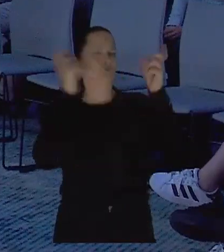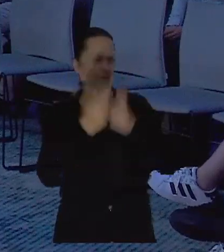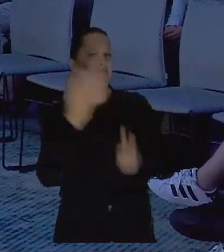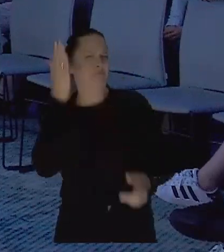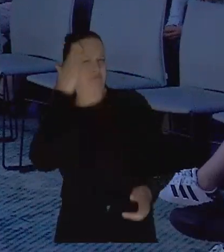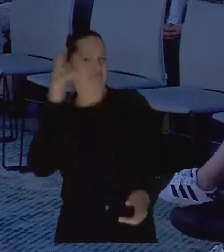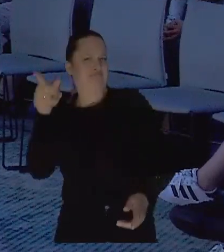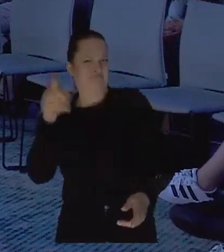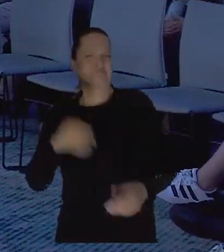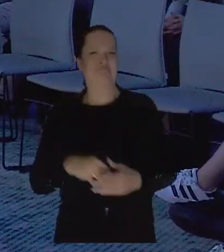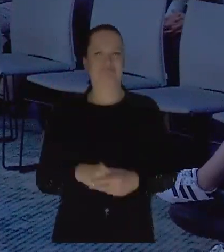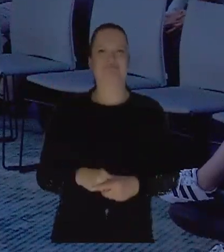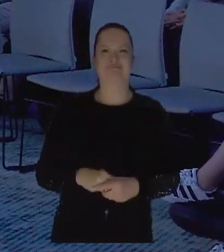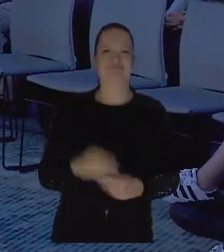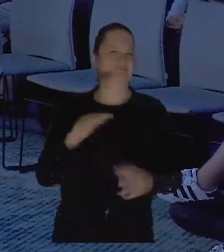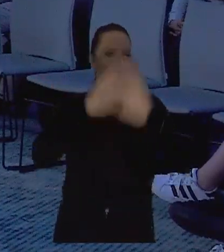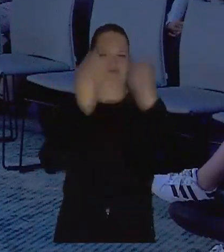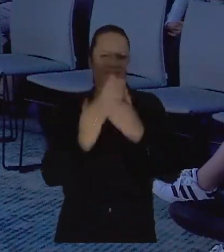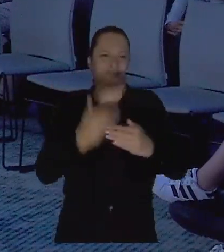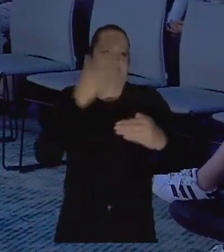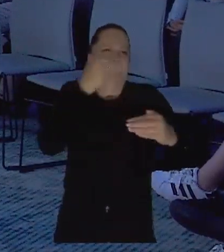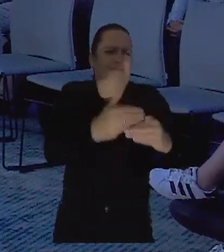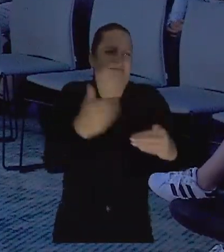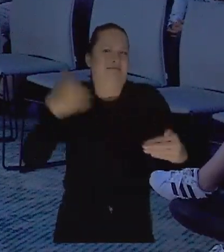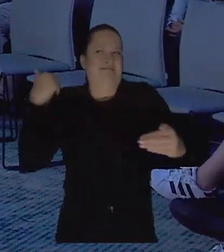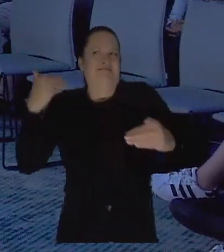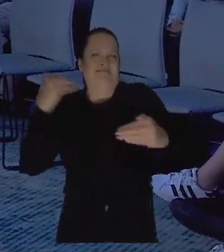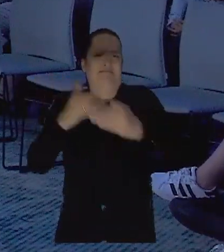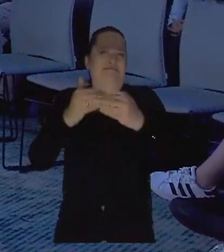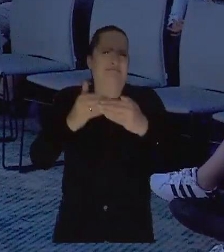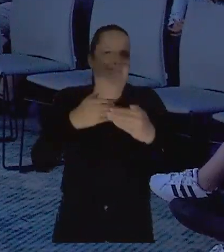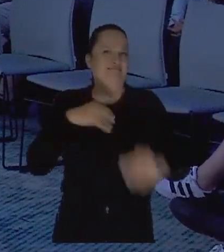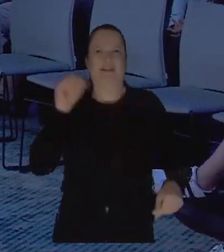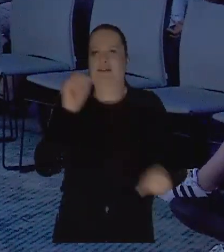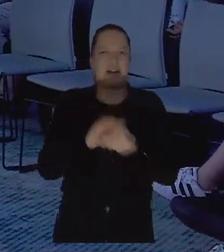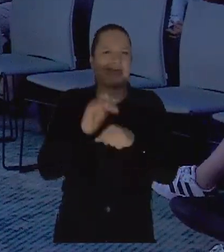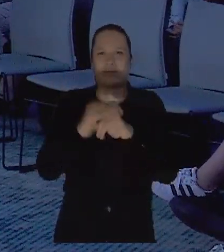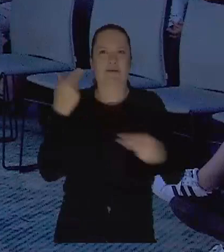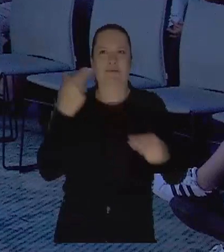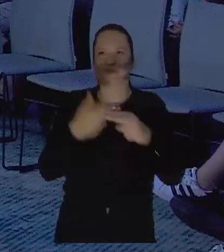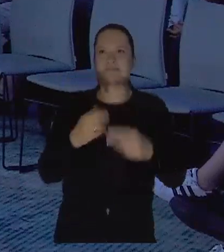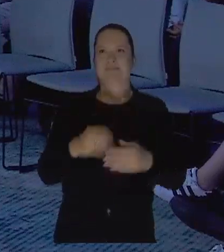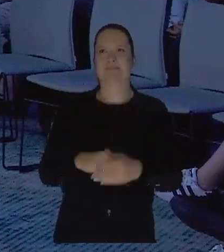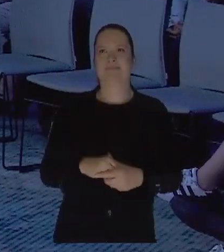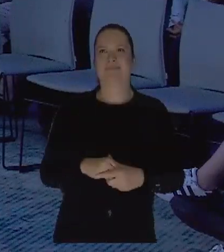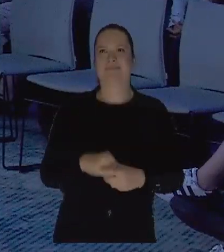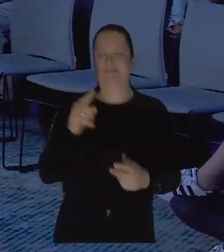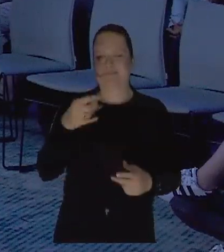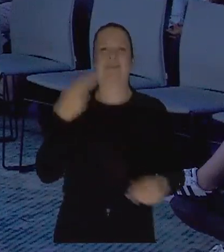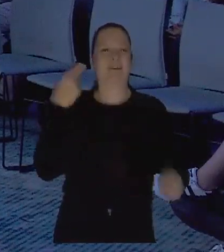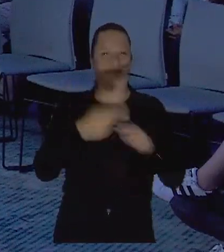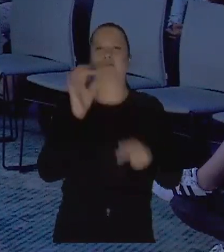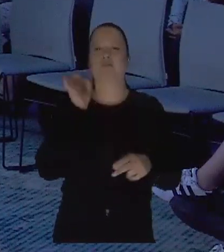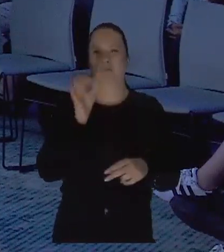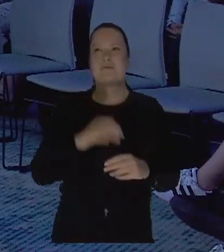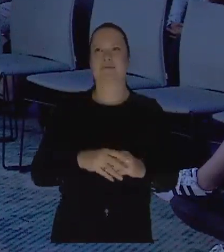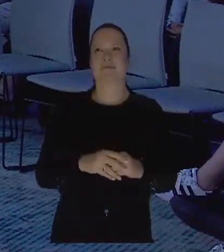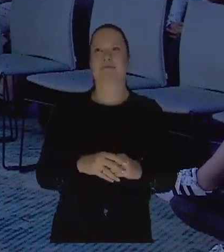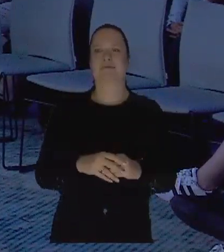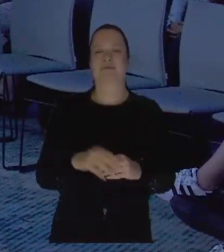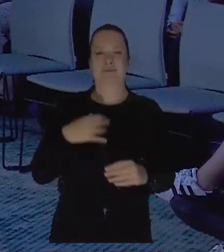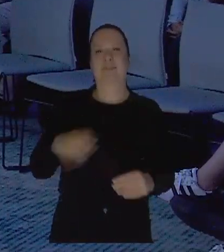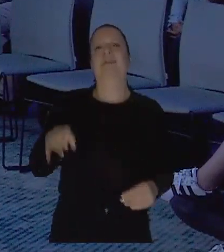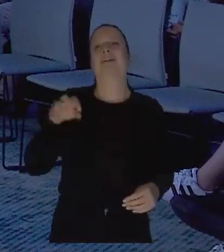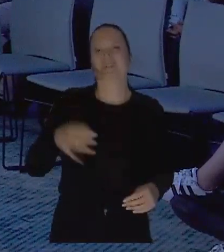na trzy kroki do przodu i zgadzamy się z jego odpowiedzią. A więc to będzie prawidłowa odpowiedź. Jak każdy